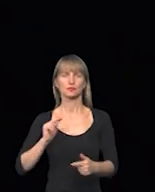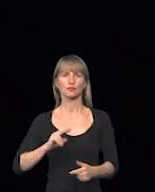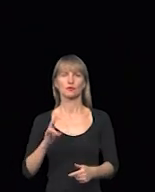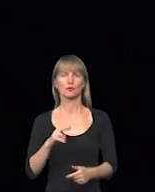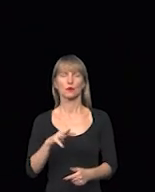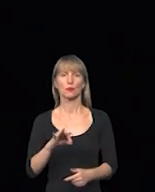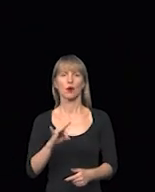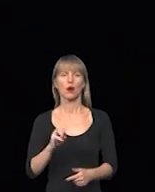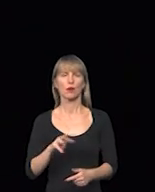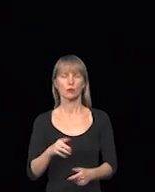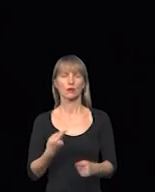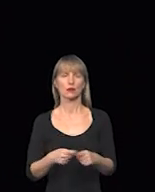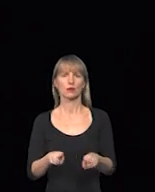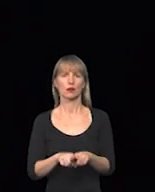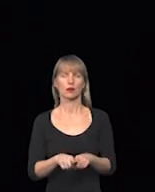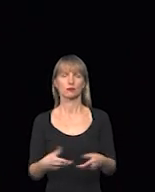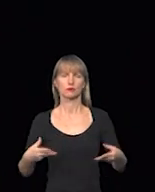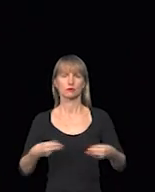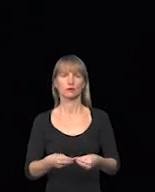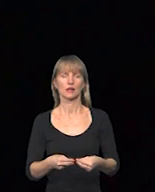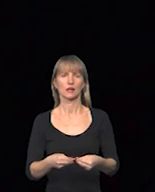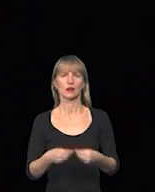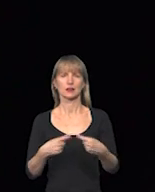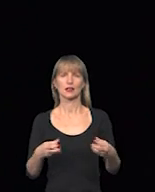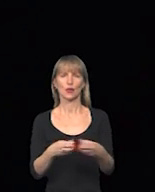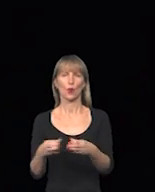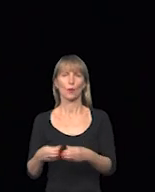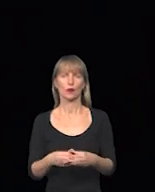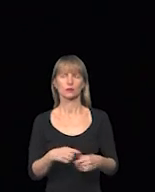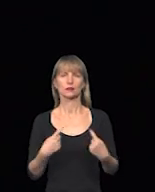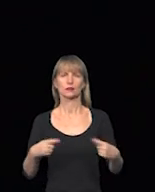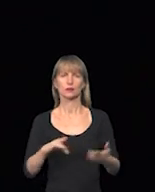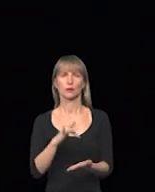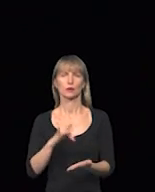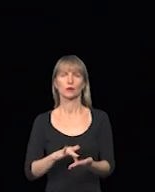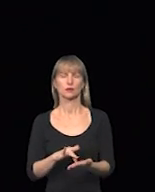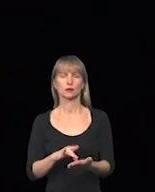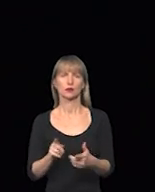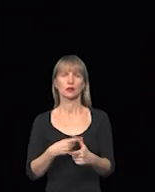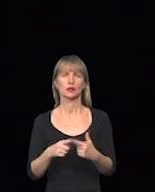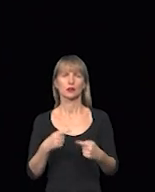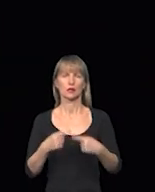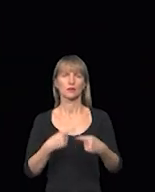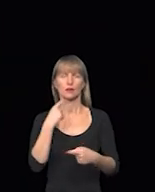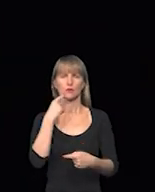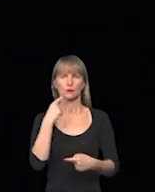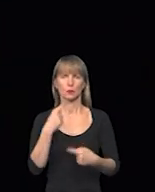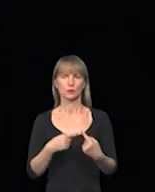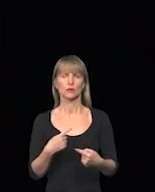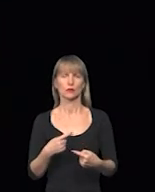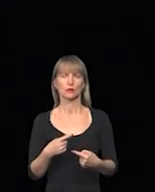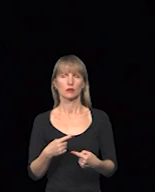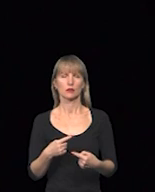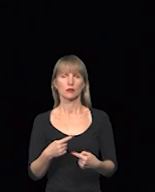така кооперація завжди з різних команд, з різних міст, чи це завжди